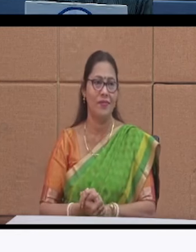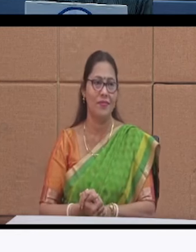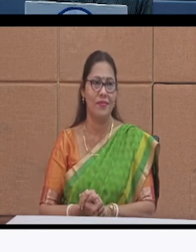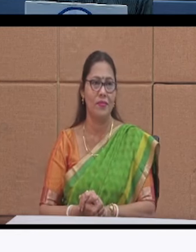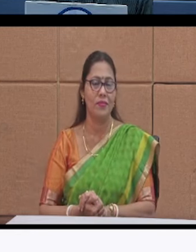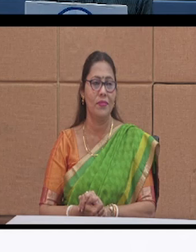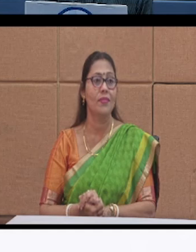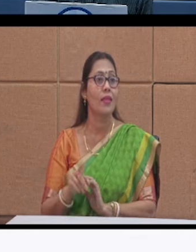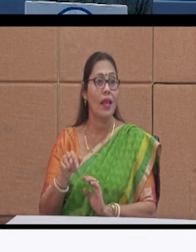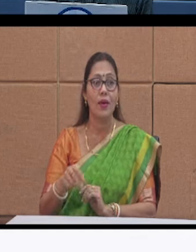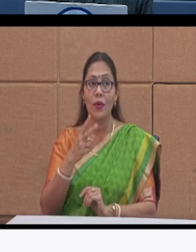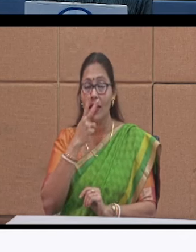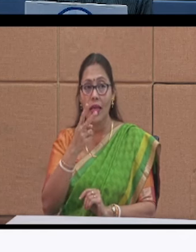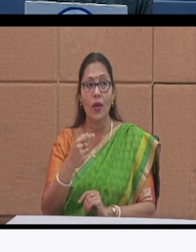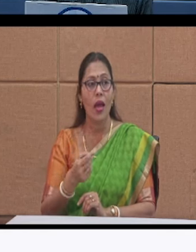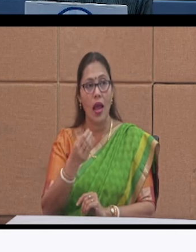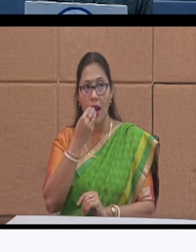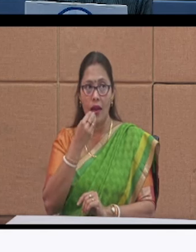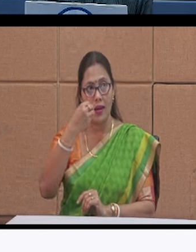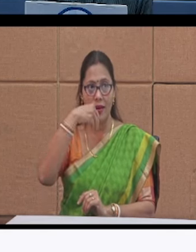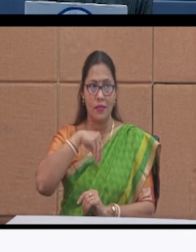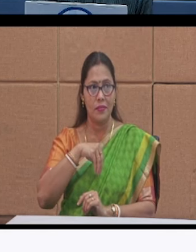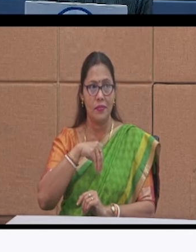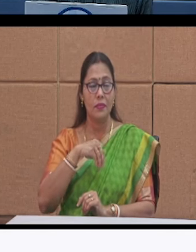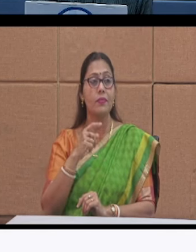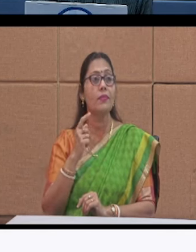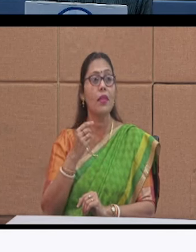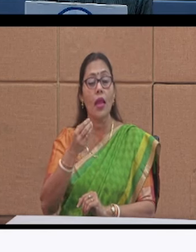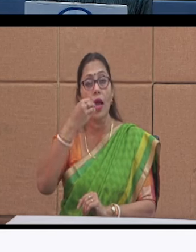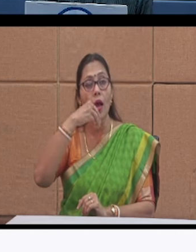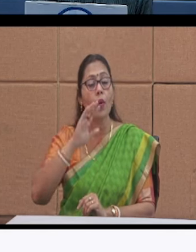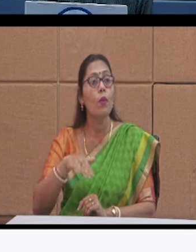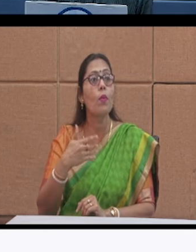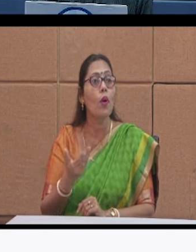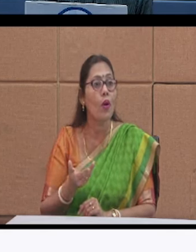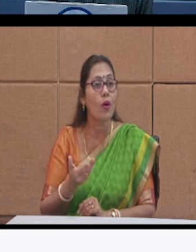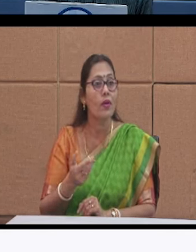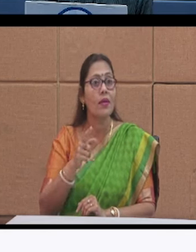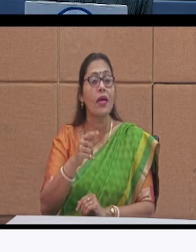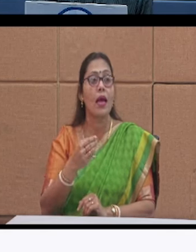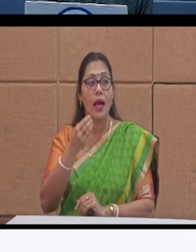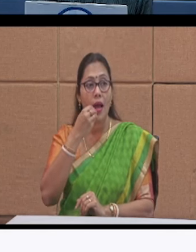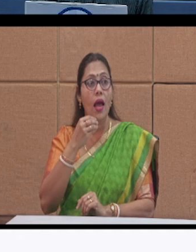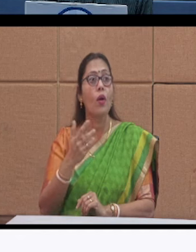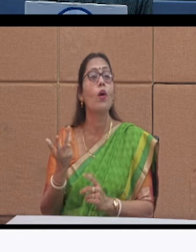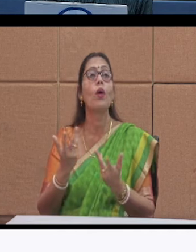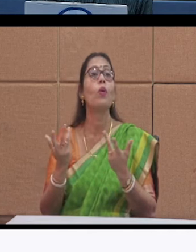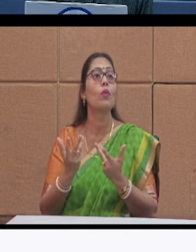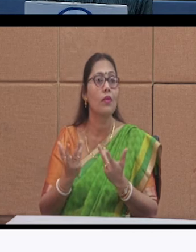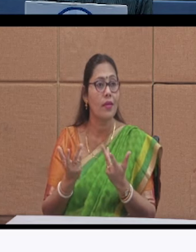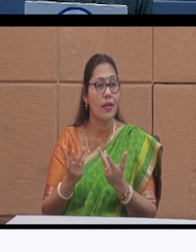খাবার এবার খাদ্য তো খেলে খাদ্য খাওয়ার পর খাদ্য কোথায়